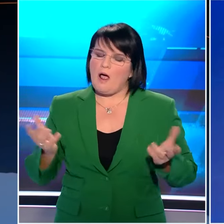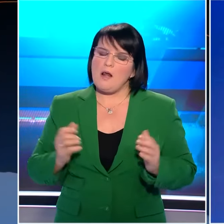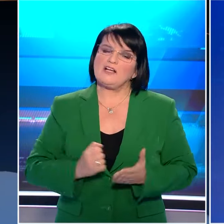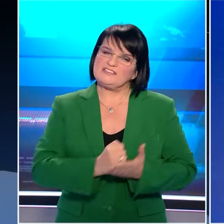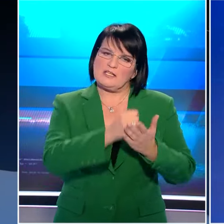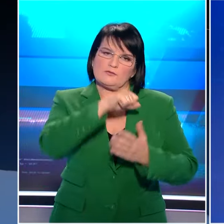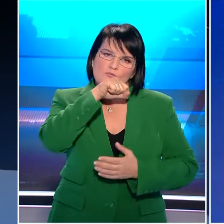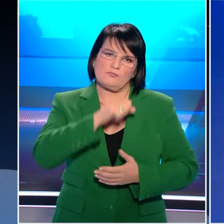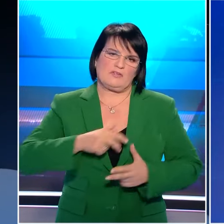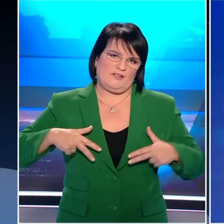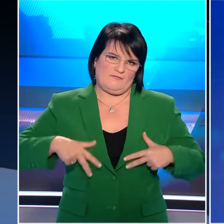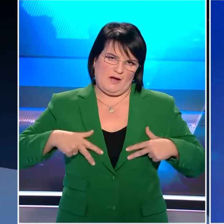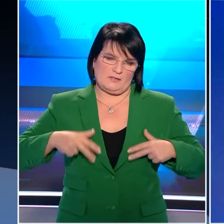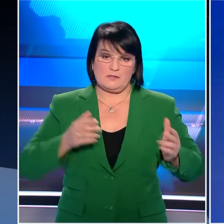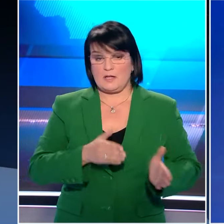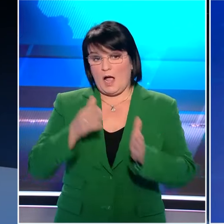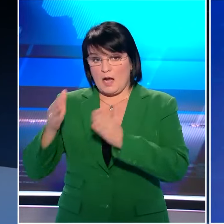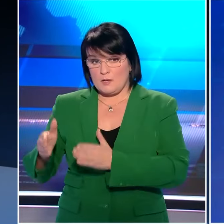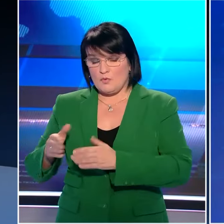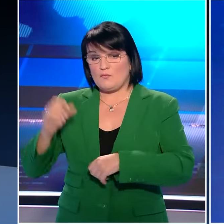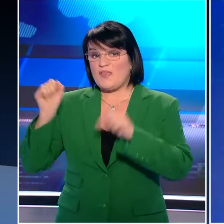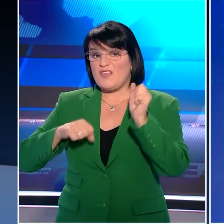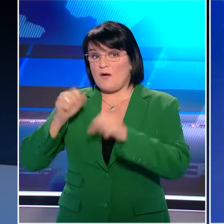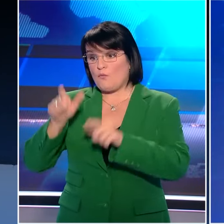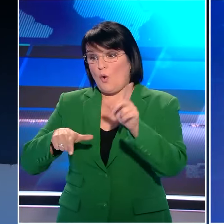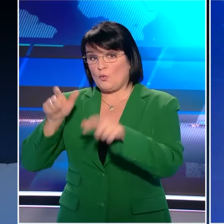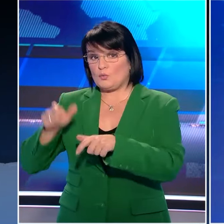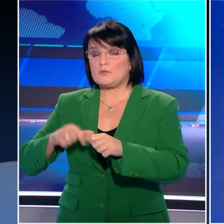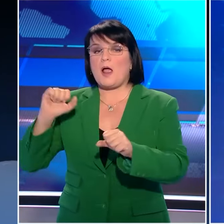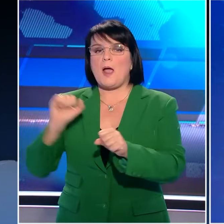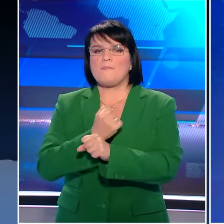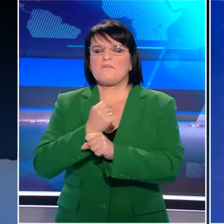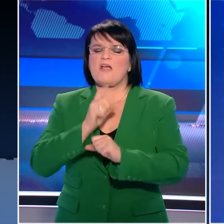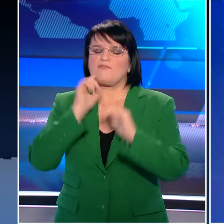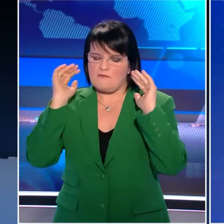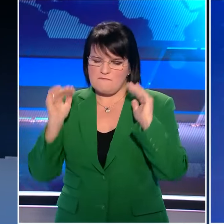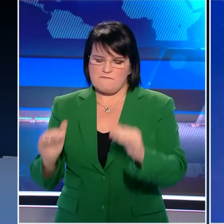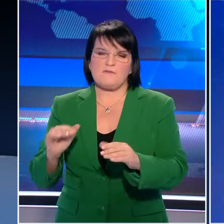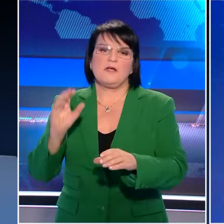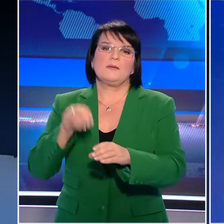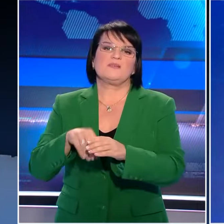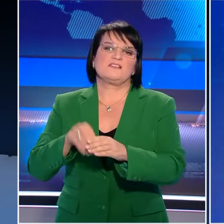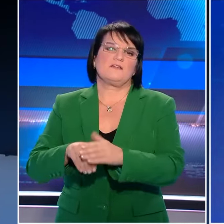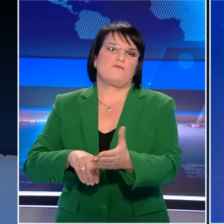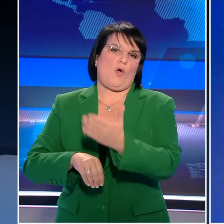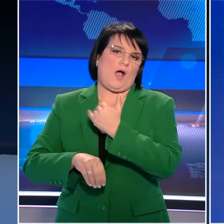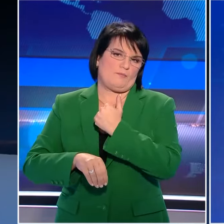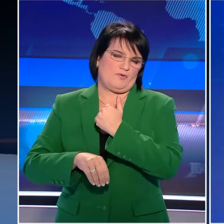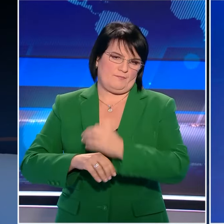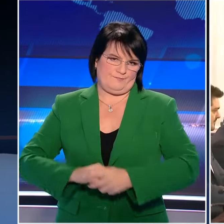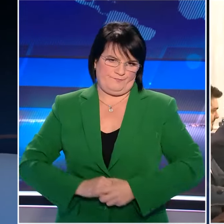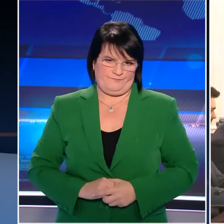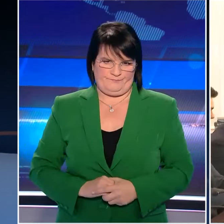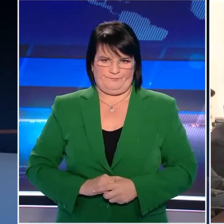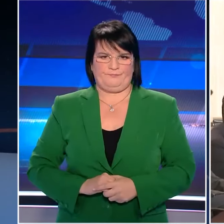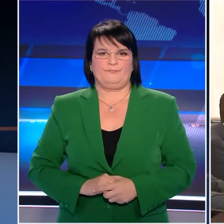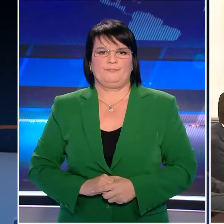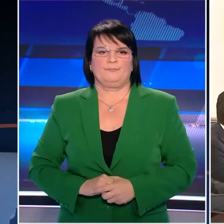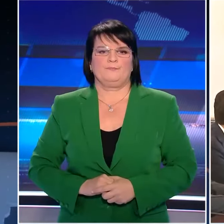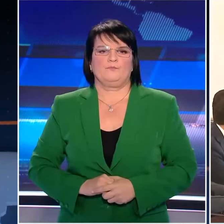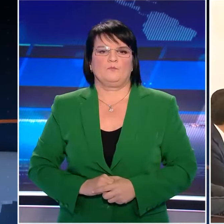απολύτως την κυβέρνηση, αλλά την ίδια ώρα πολλοί από τους διαφωνούντες επιμένουν στην απόφασή τους να καταψηφίσουν το νομοσχέδιο.